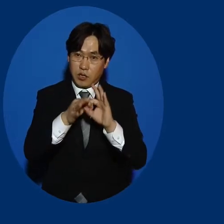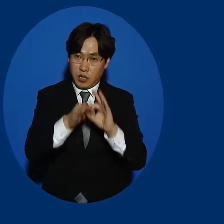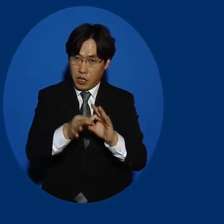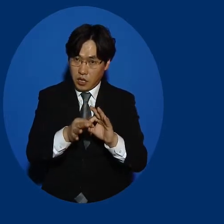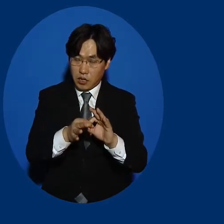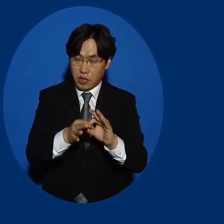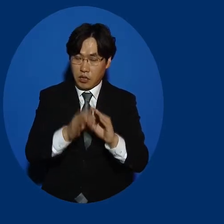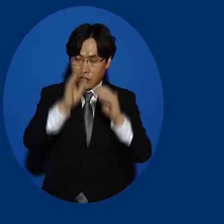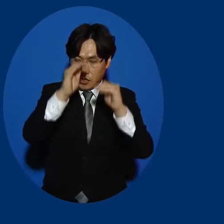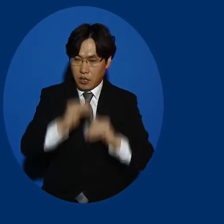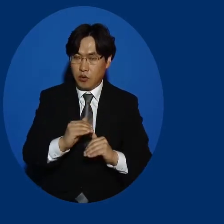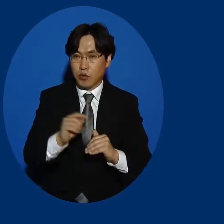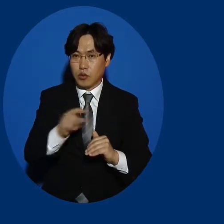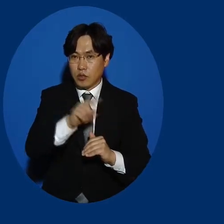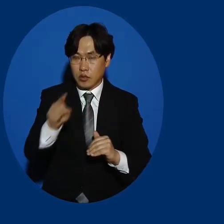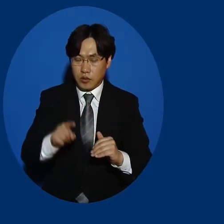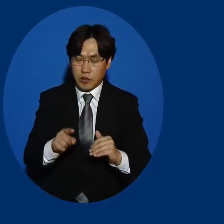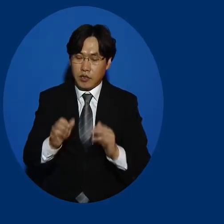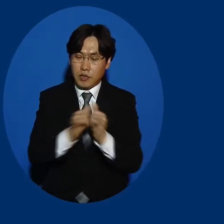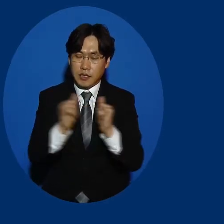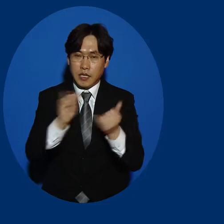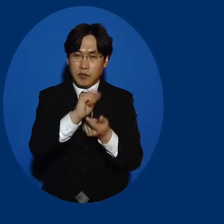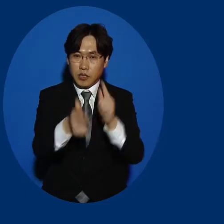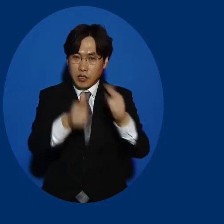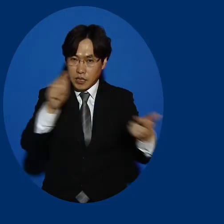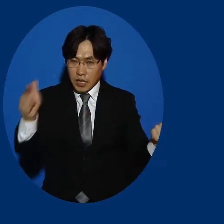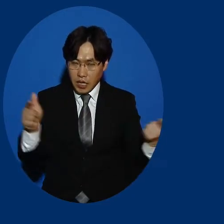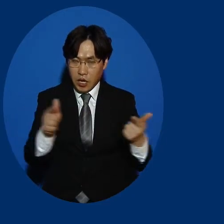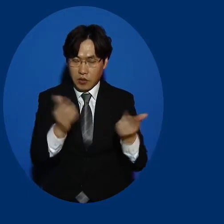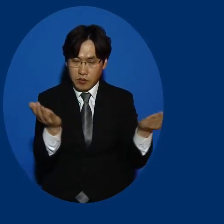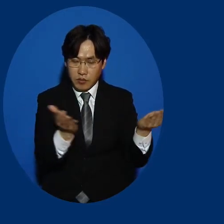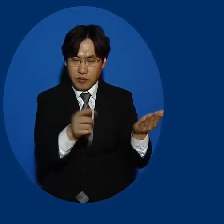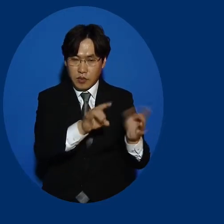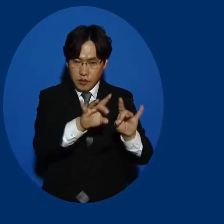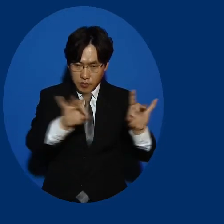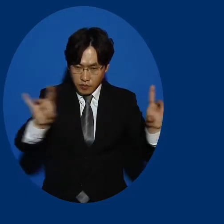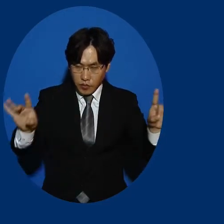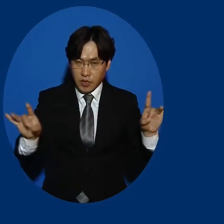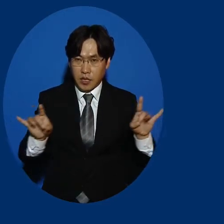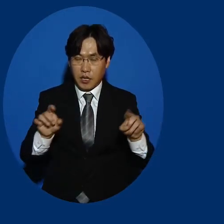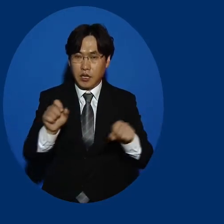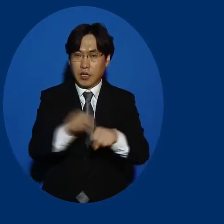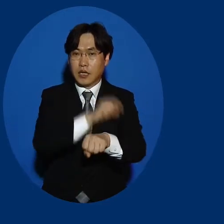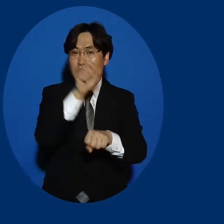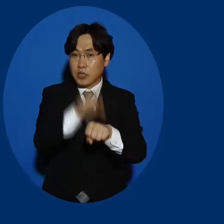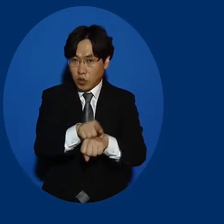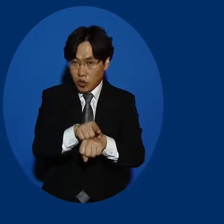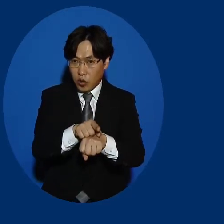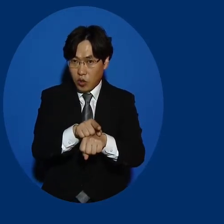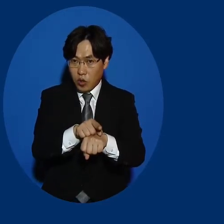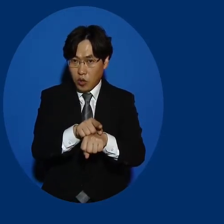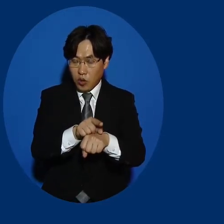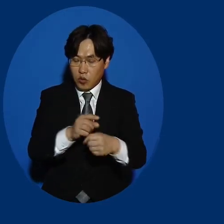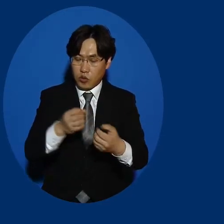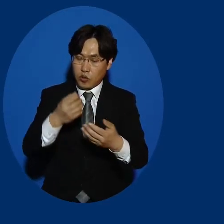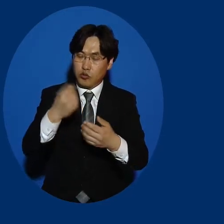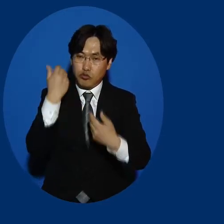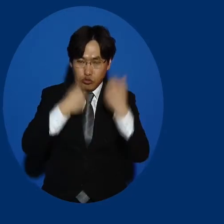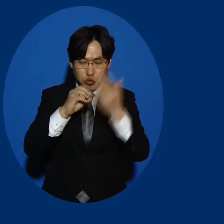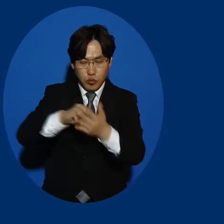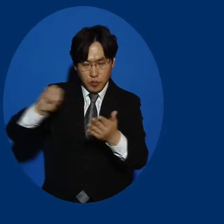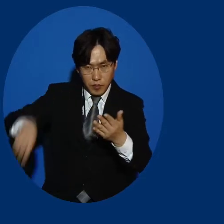있듯이 정말 인간의 그 다양성을 존중할 수 있고 그리고 누구도 배제되지 않는